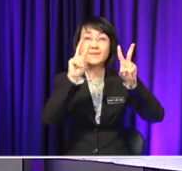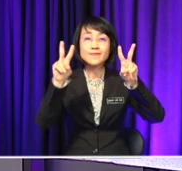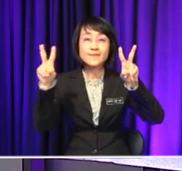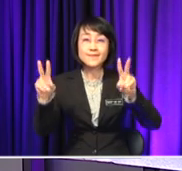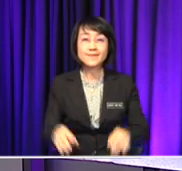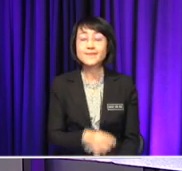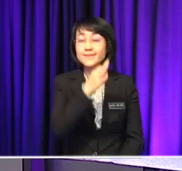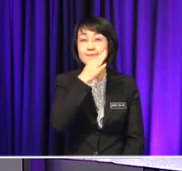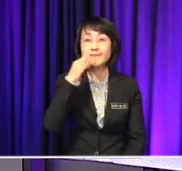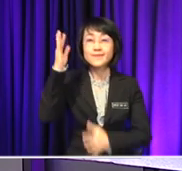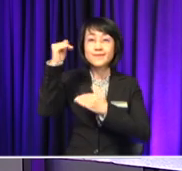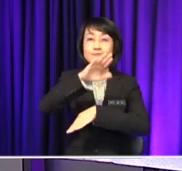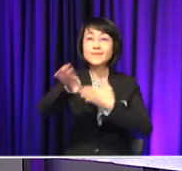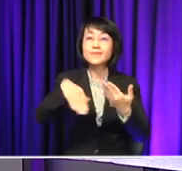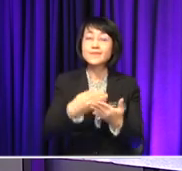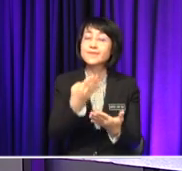yang sedang menonton